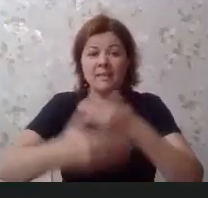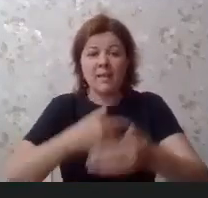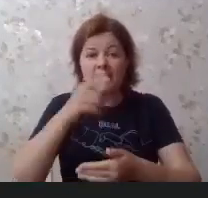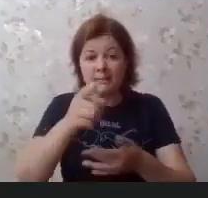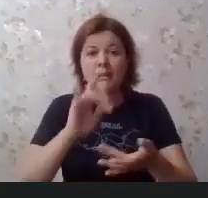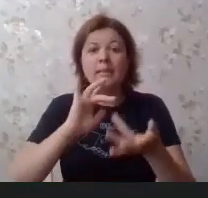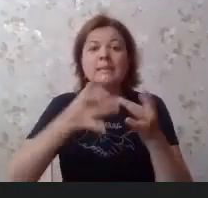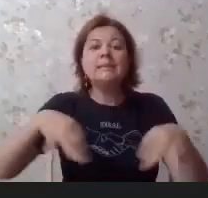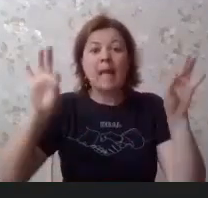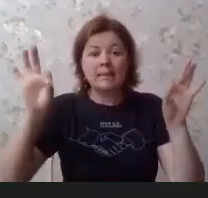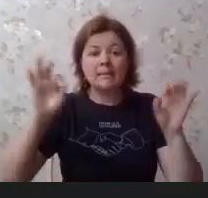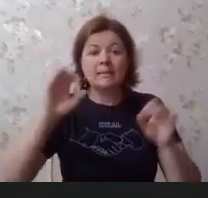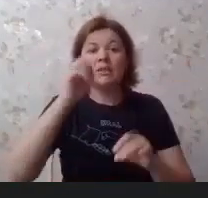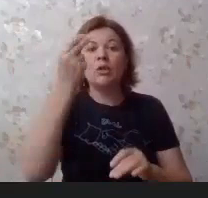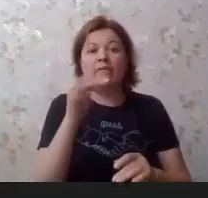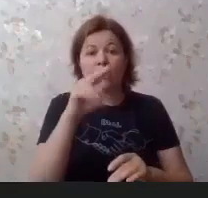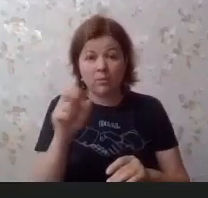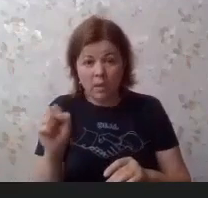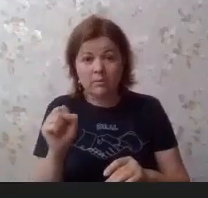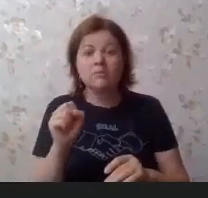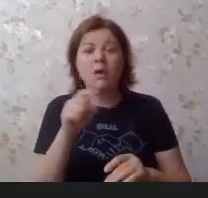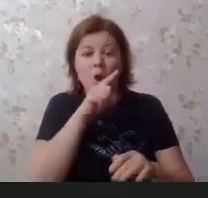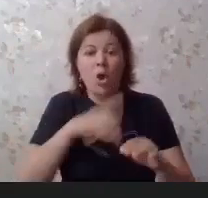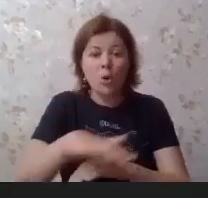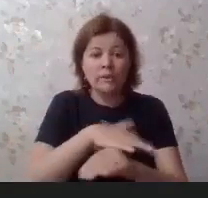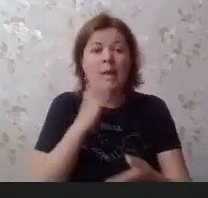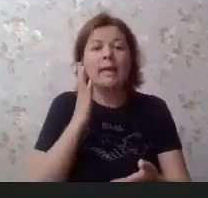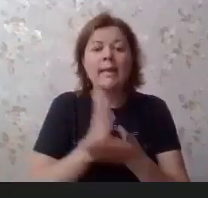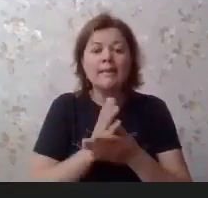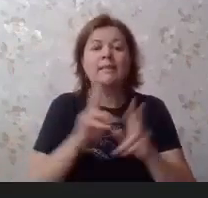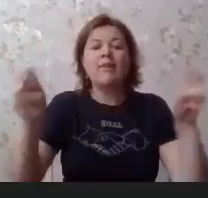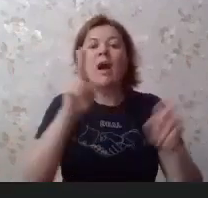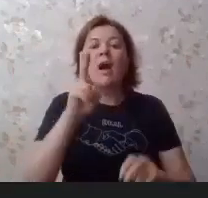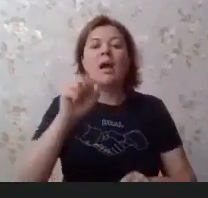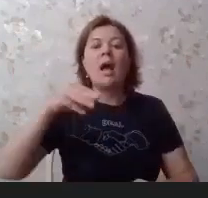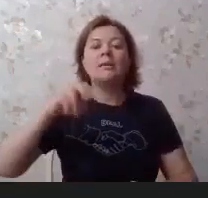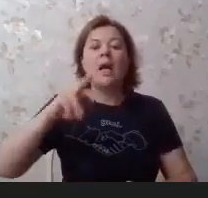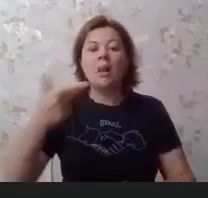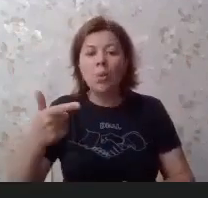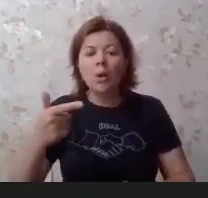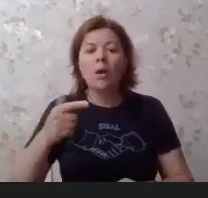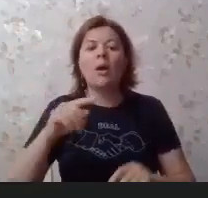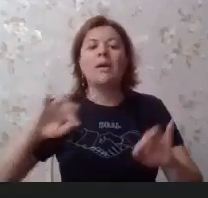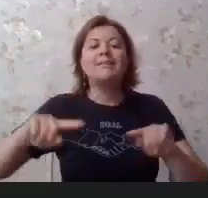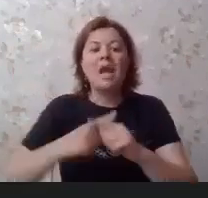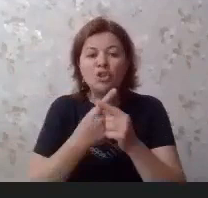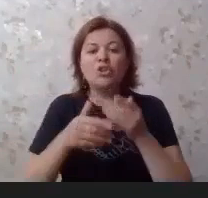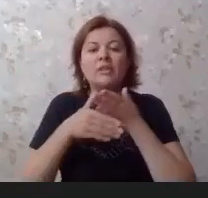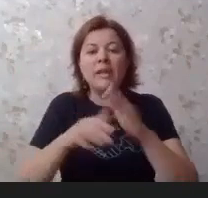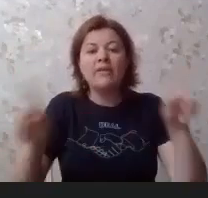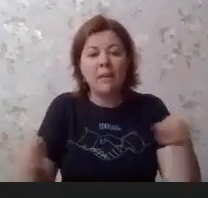есть социального фонда, есть каталог технических средств реабилитации, и, соответственно, там находится необходимый товар.